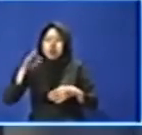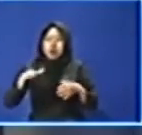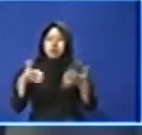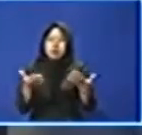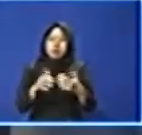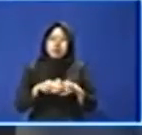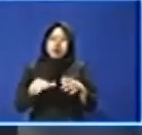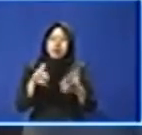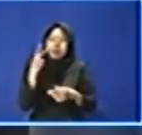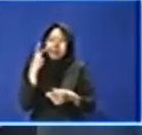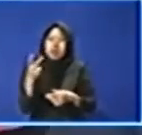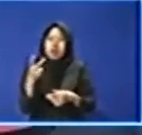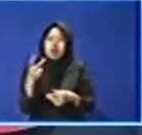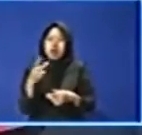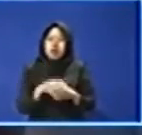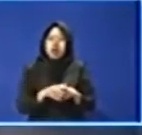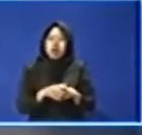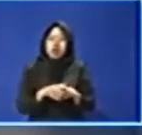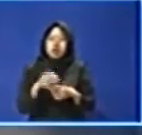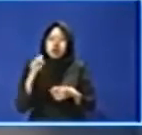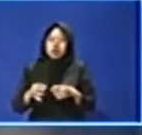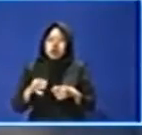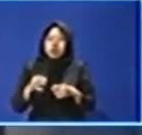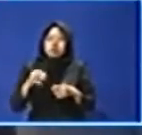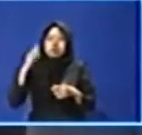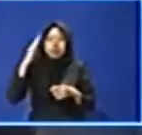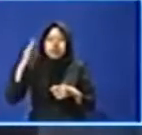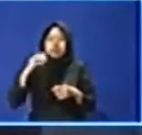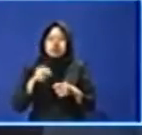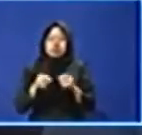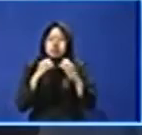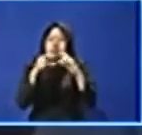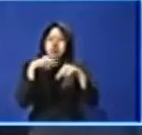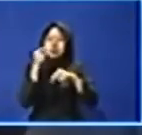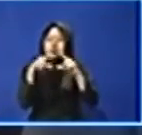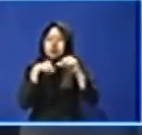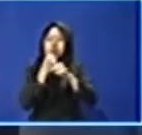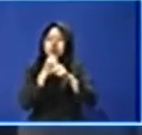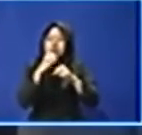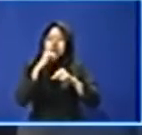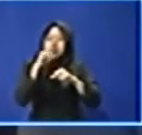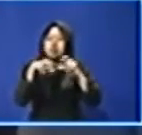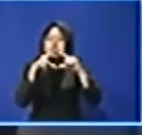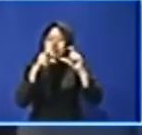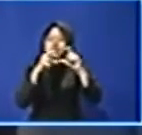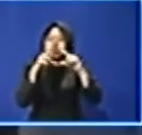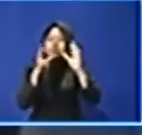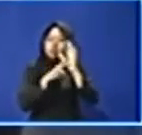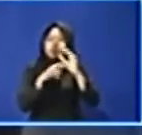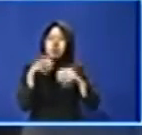Kota Blitar sebagai kesabaran dan jasa ke juga pariwisata desain modern